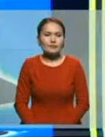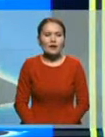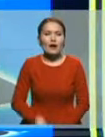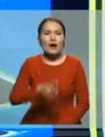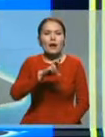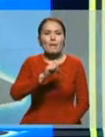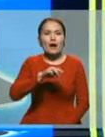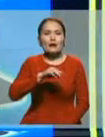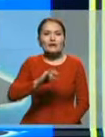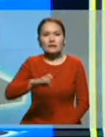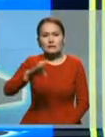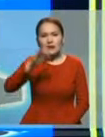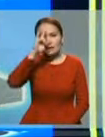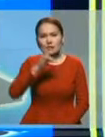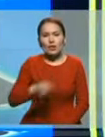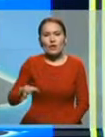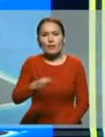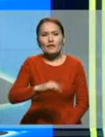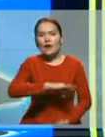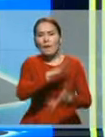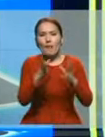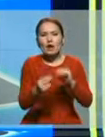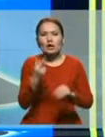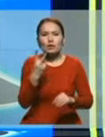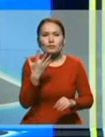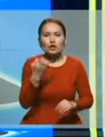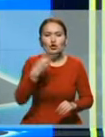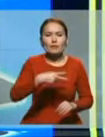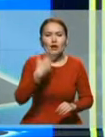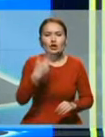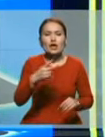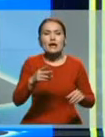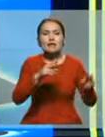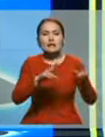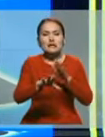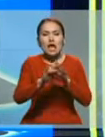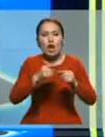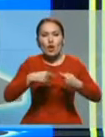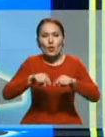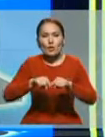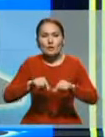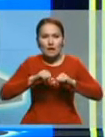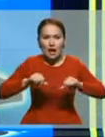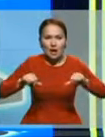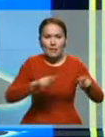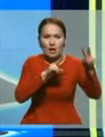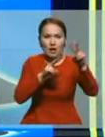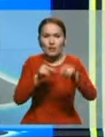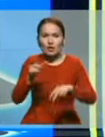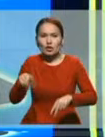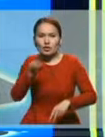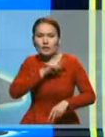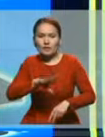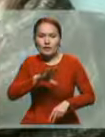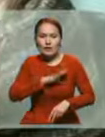Батыс Қазақстан облысындағы барлық 523 сайлау учаскесінде сайлау барысын бақылау жөніндегі республикалық қоғамдық комиссияның байқаушылары жұмыс істеуде.